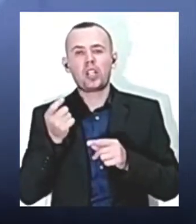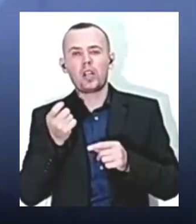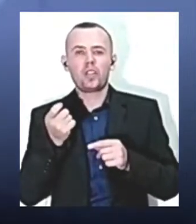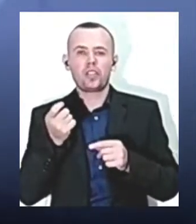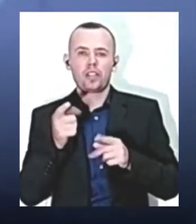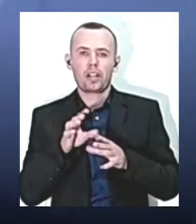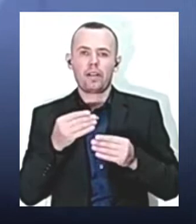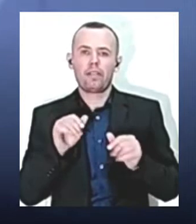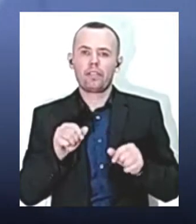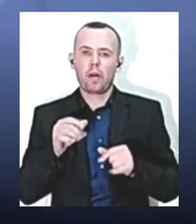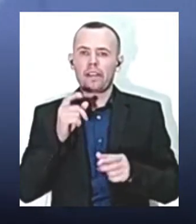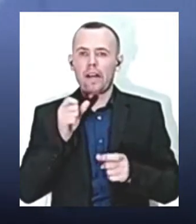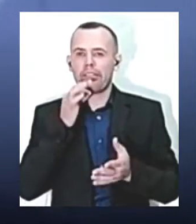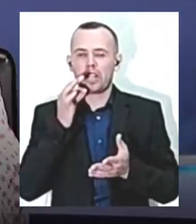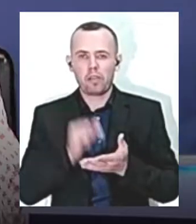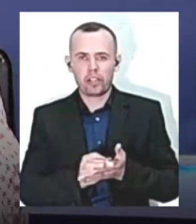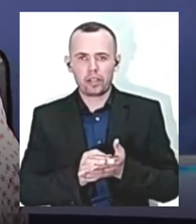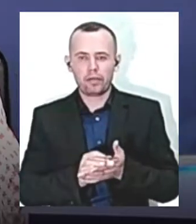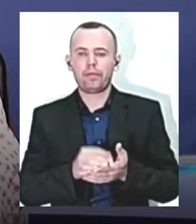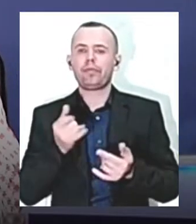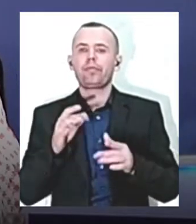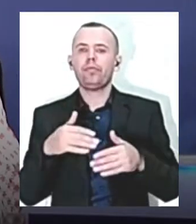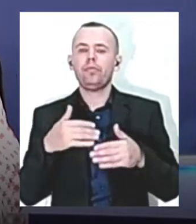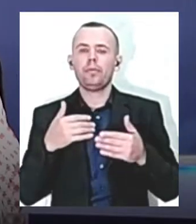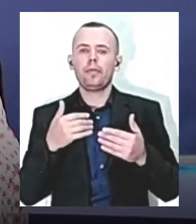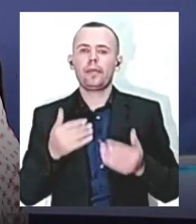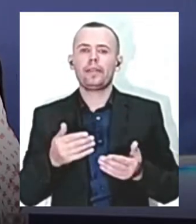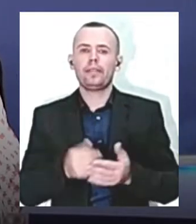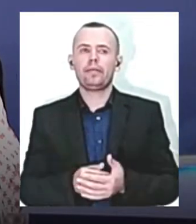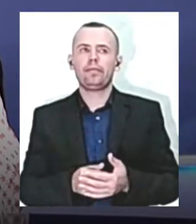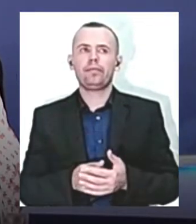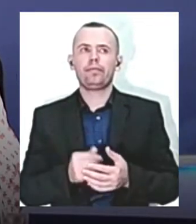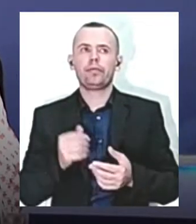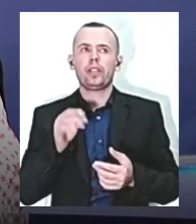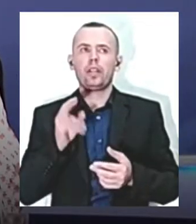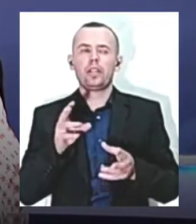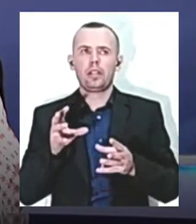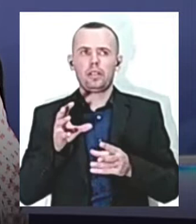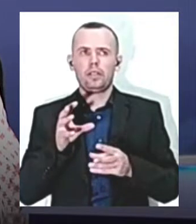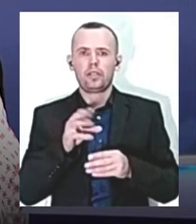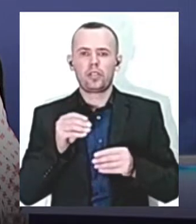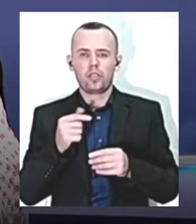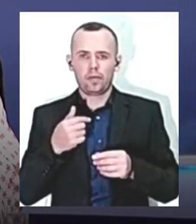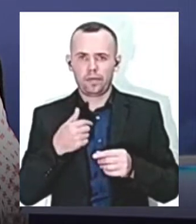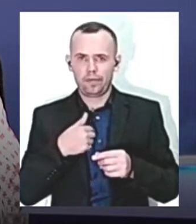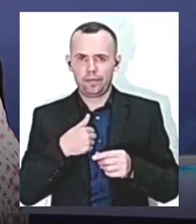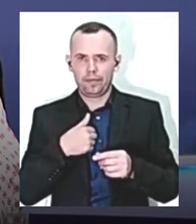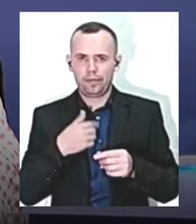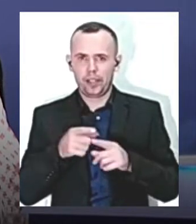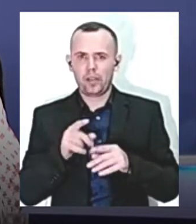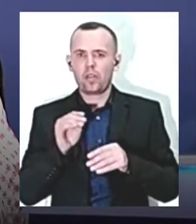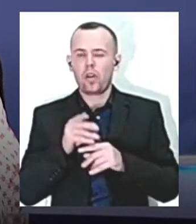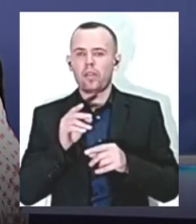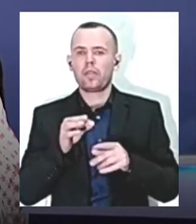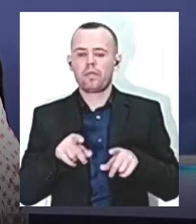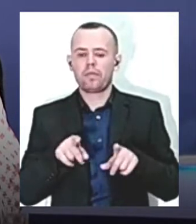Так. І про вікові категорії Так, дійсно. Тут, як і всіх загальнонаціональних опитуваннях, завдання будь-якого опитування –